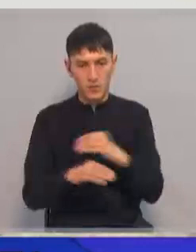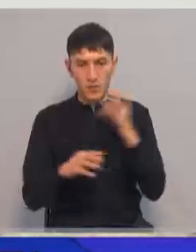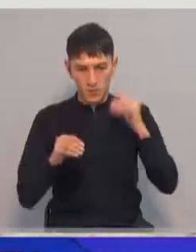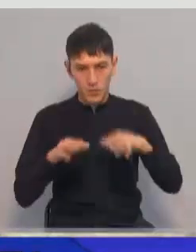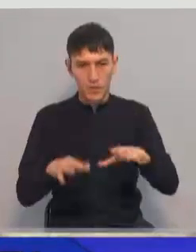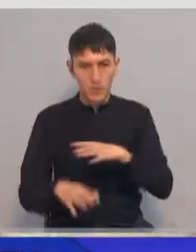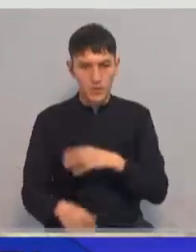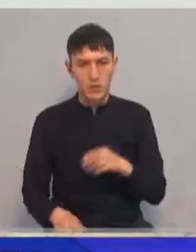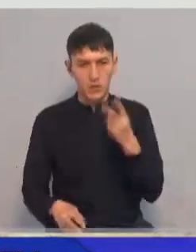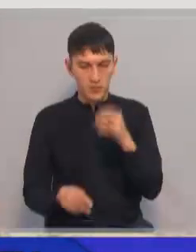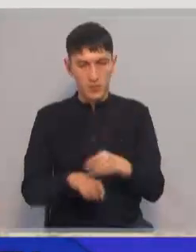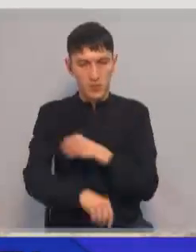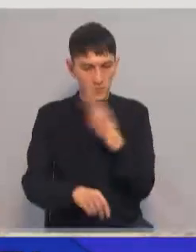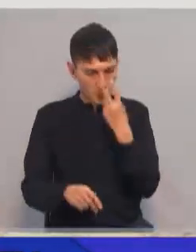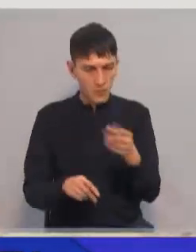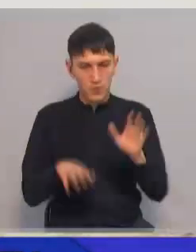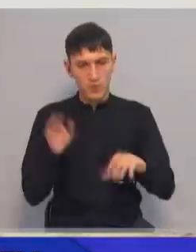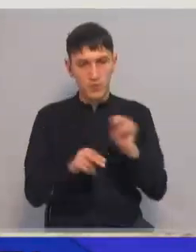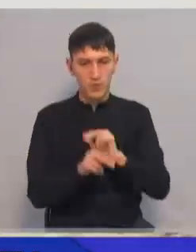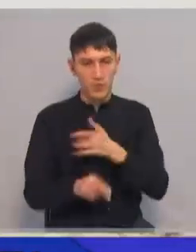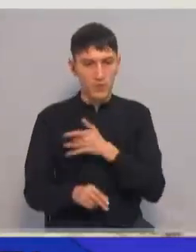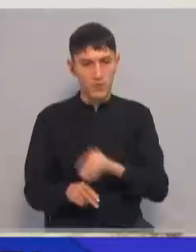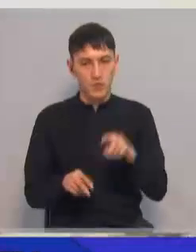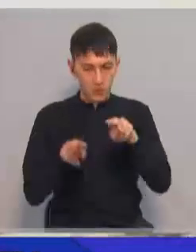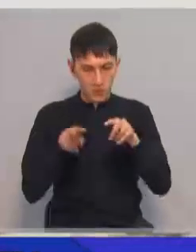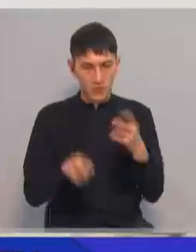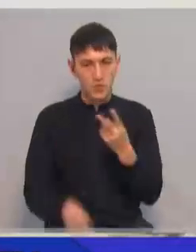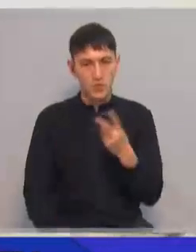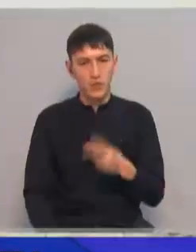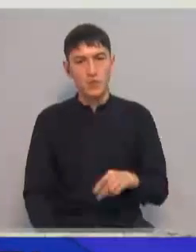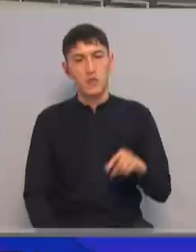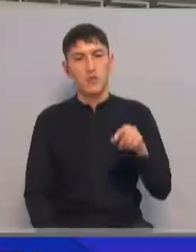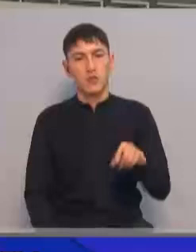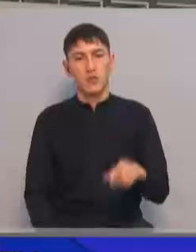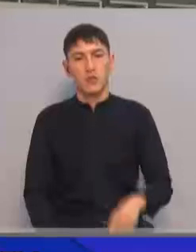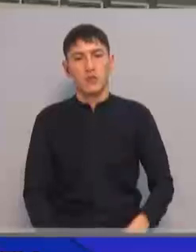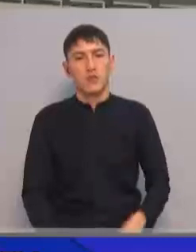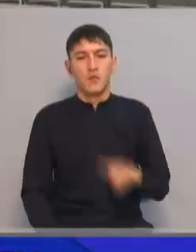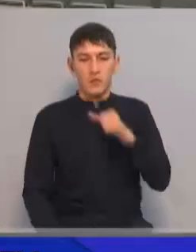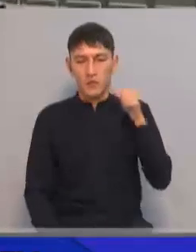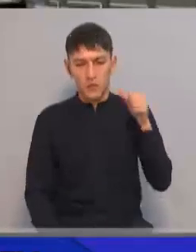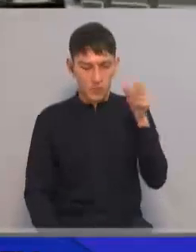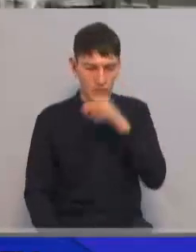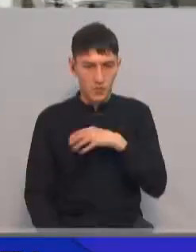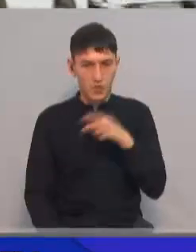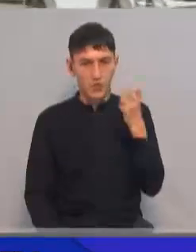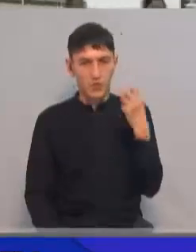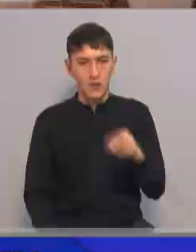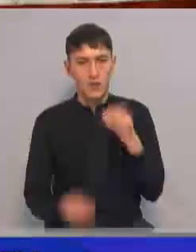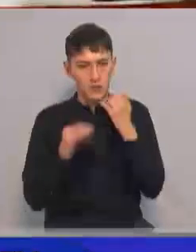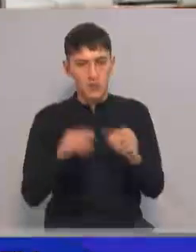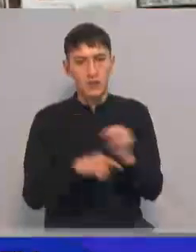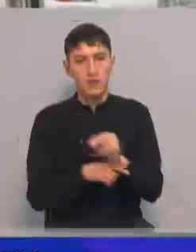Оны қарағалайтын адам болу керек. Соның салтығынан. Өткен жылы 220 көше жөндеу